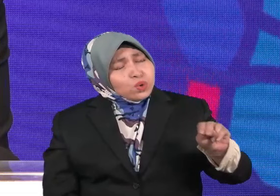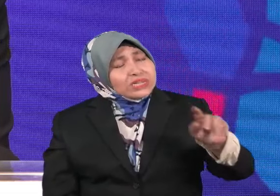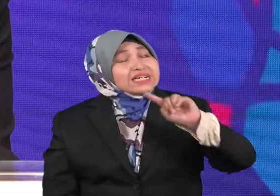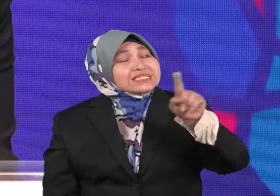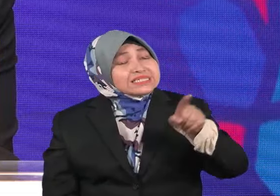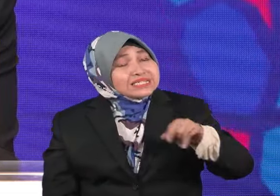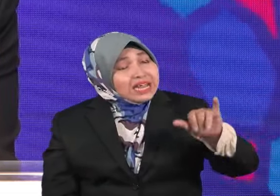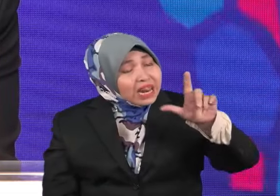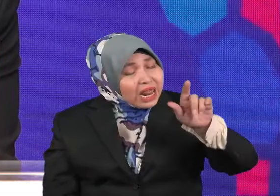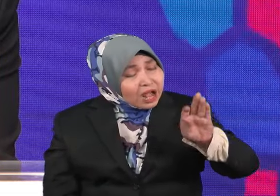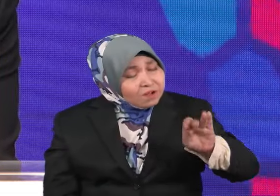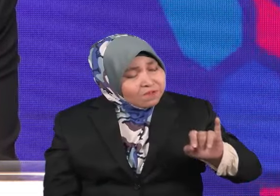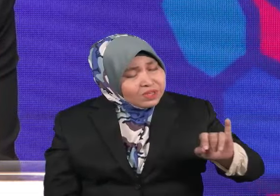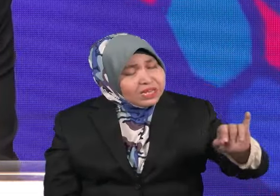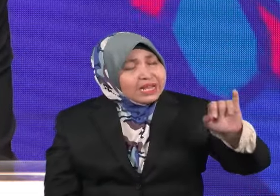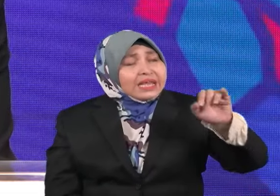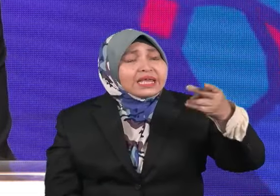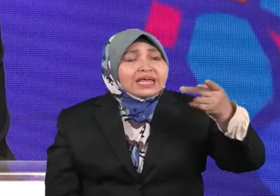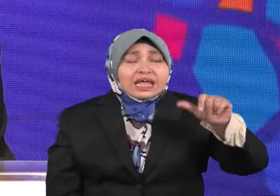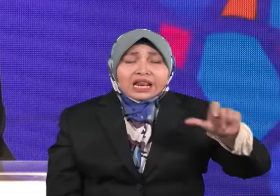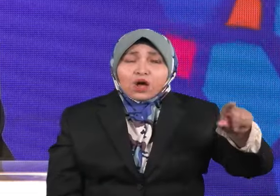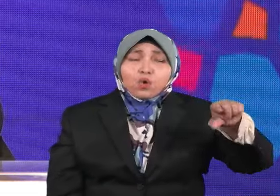unzila fihi